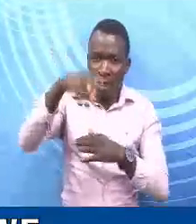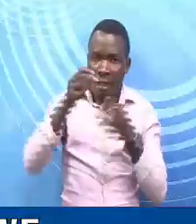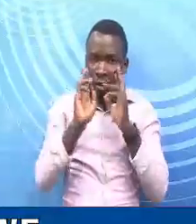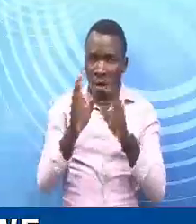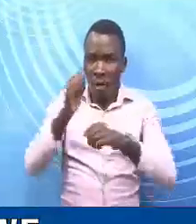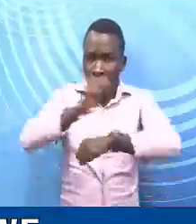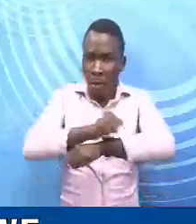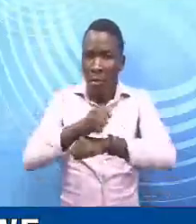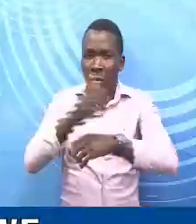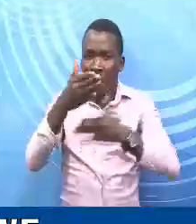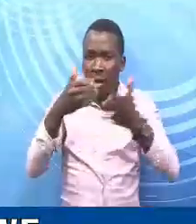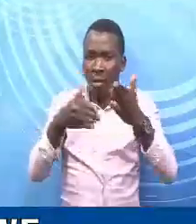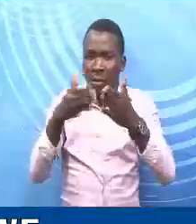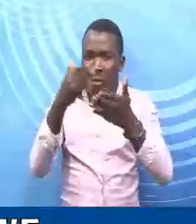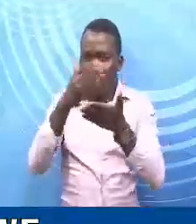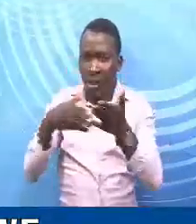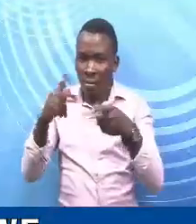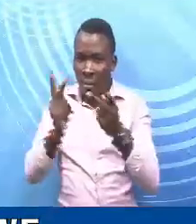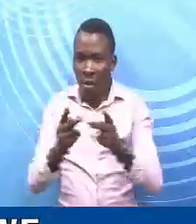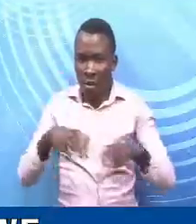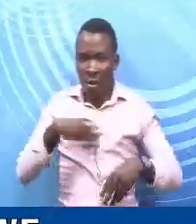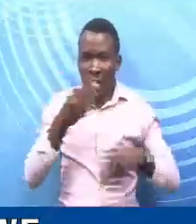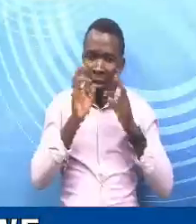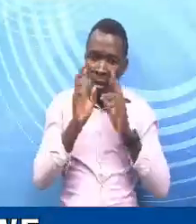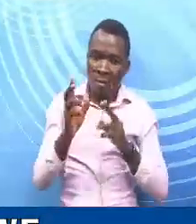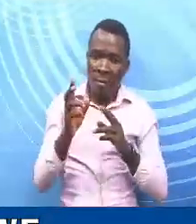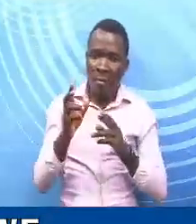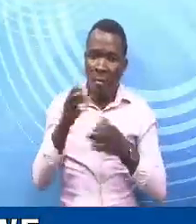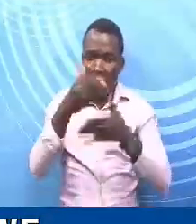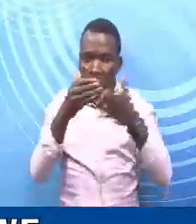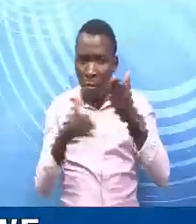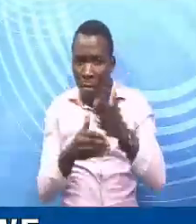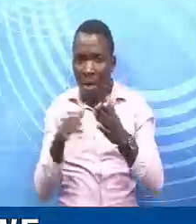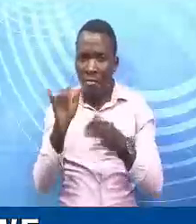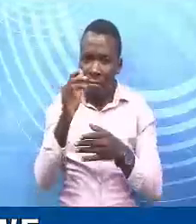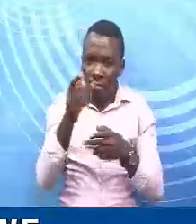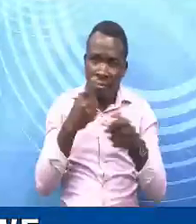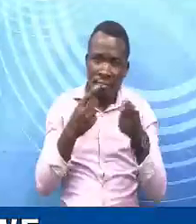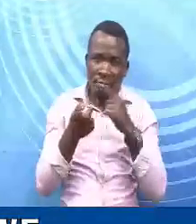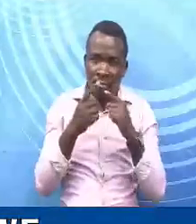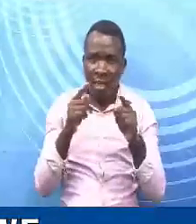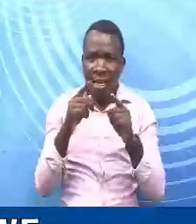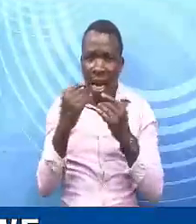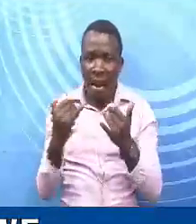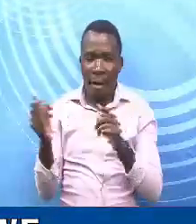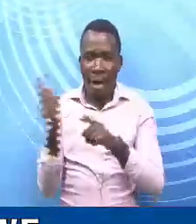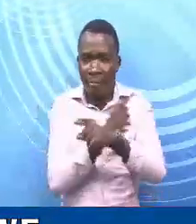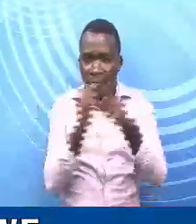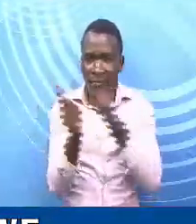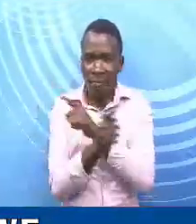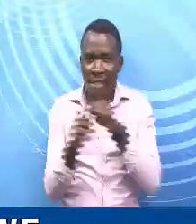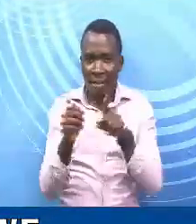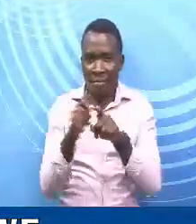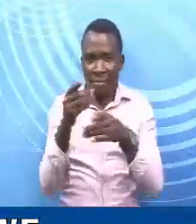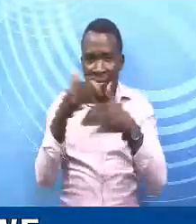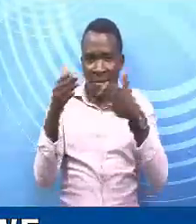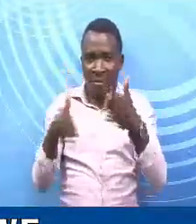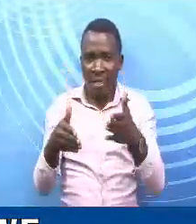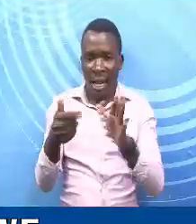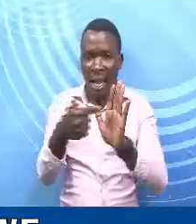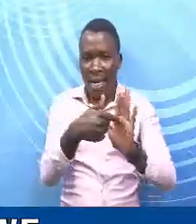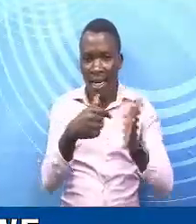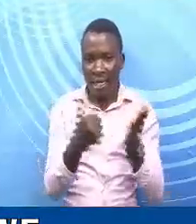twasuye twasanze hari ahakiri kubakwa haterwa amarangi n'ibindi abana babisikana n'abafundi bari kubaka. Gusa uretse ibihanagaragaye